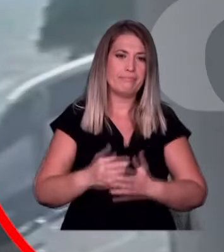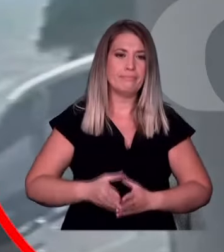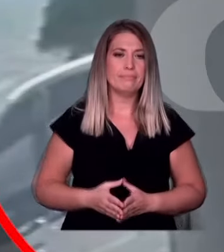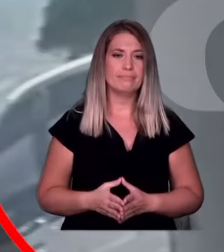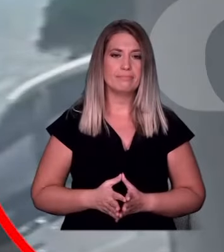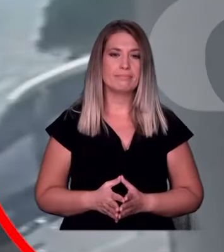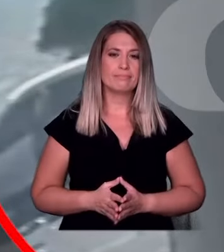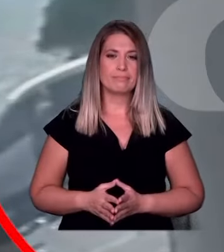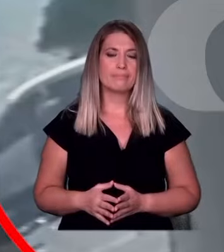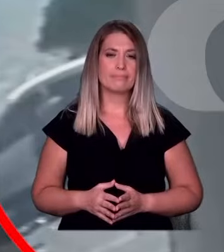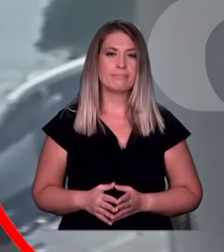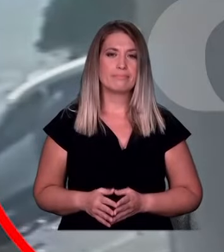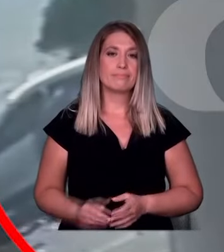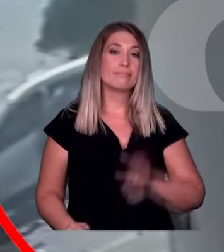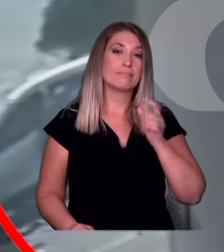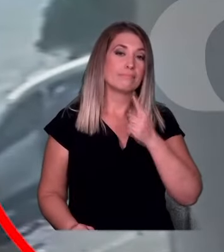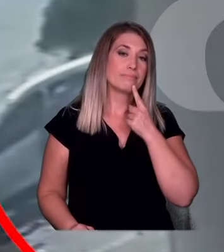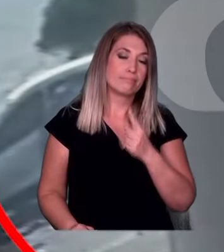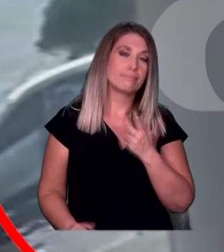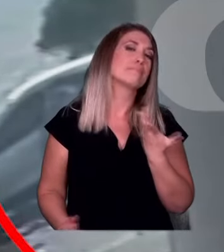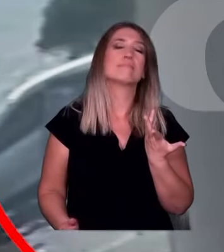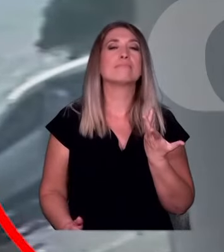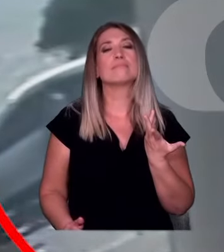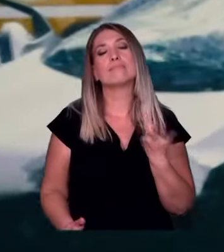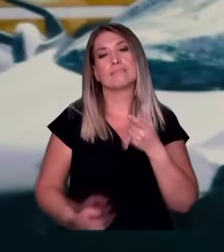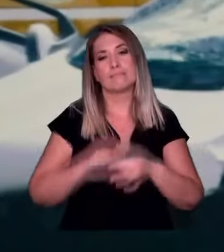Ο ίδιος μιλάει για το δυστύχημα και τις εφιαλτικές στιγμές που